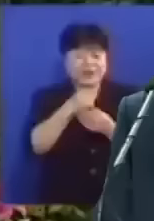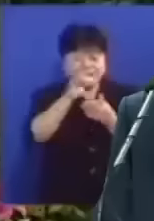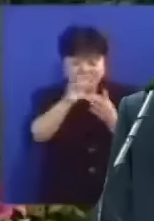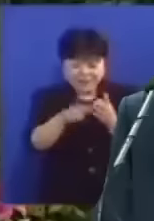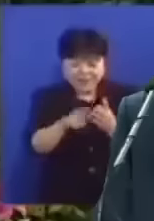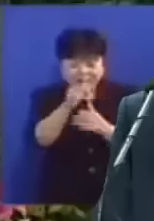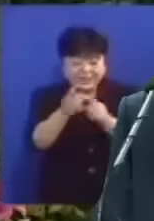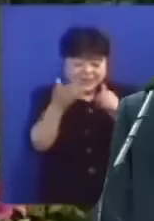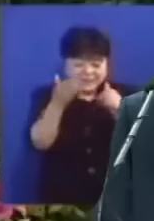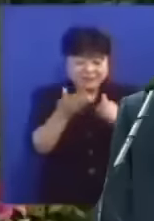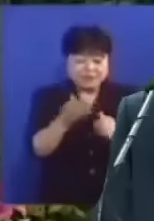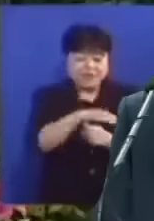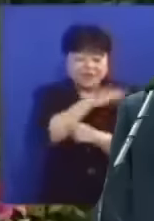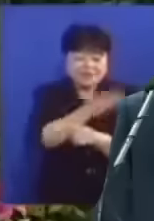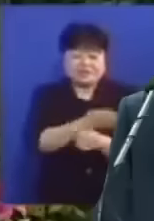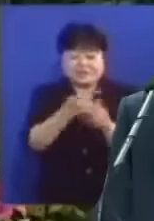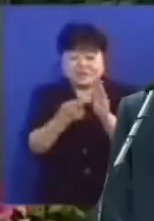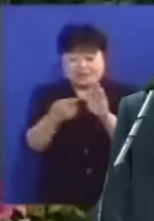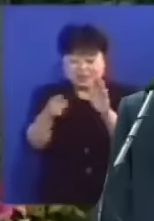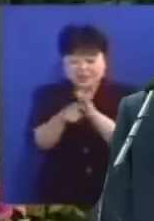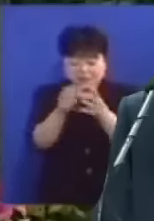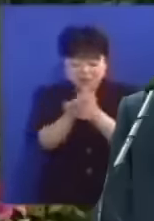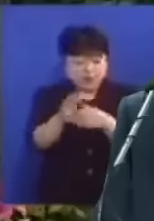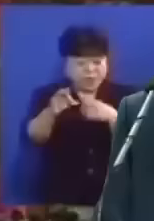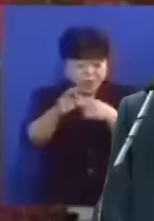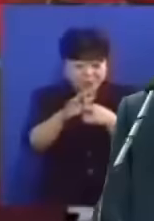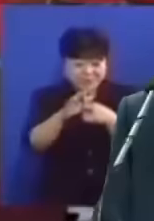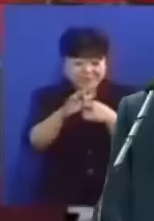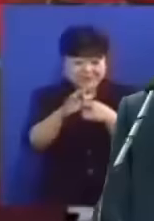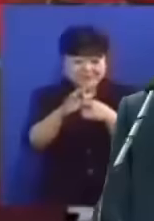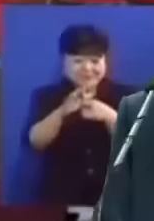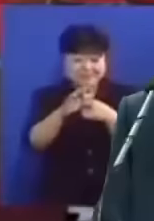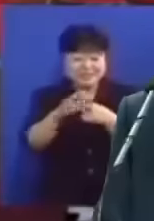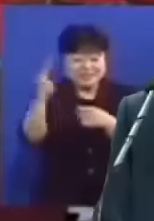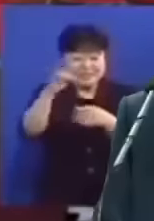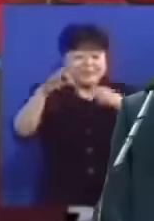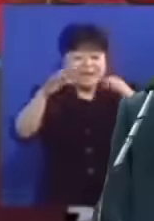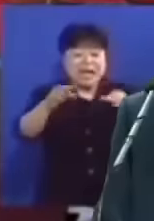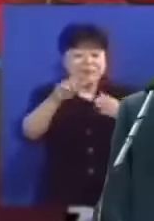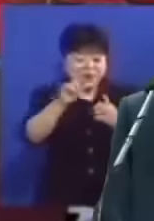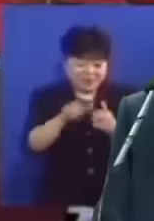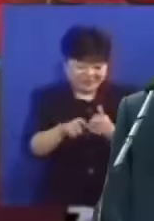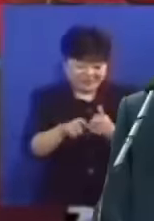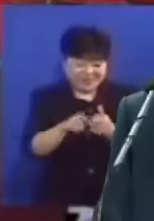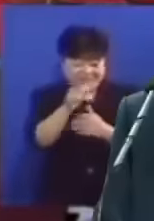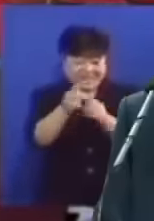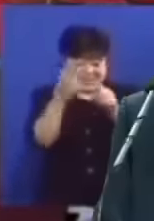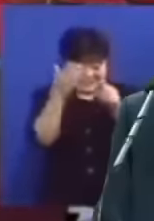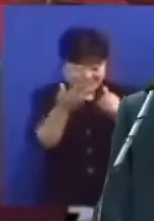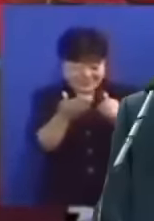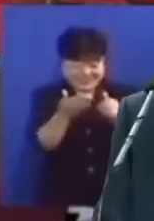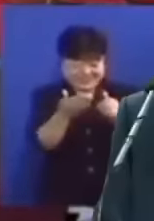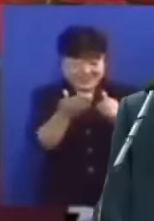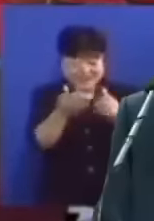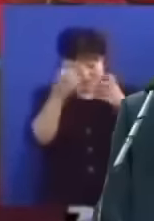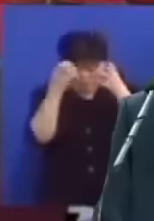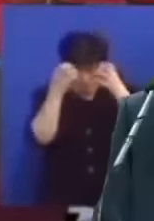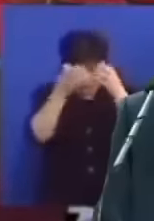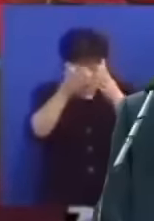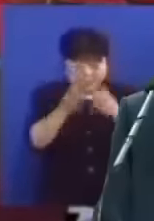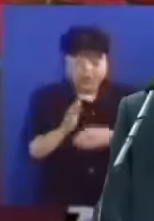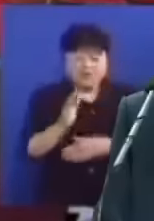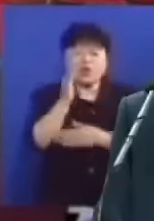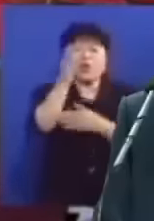가운데서도 하나님의 능력이 나타날 것을 믿고 기도하면, 그리고 찬미하면 하나님이 그 고통을